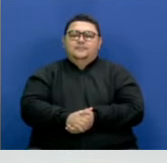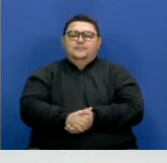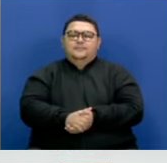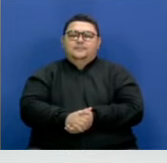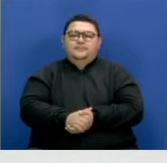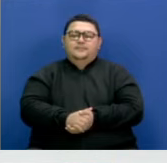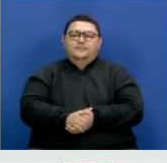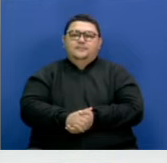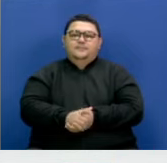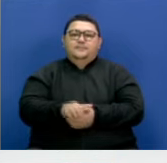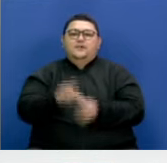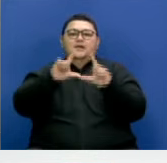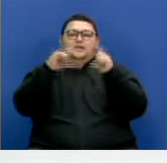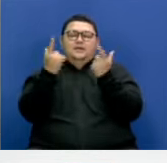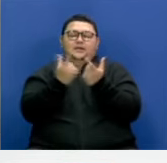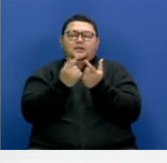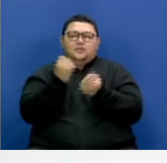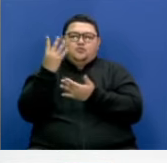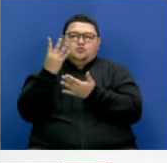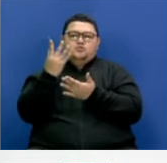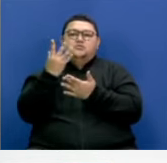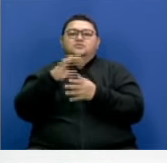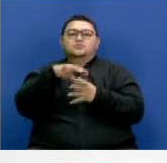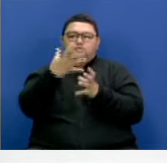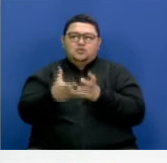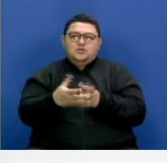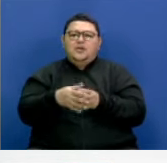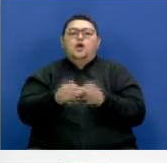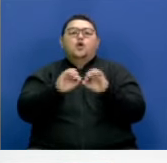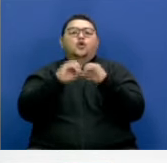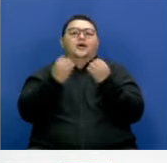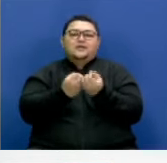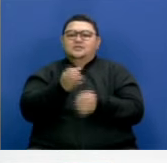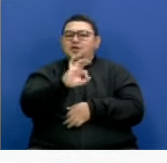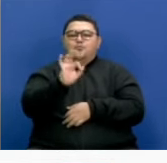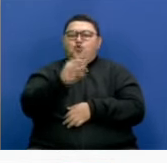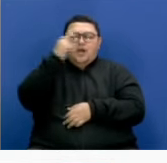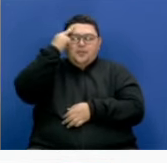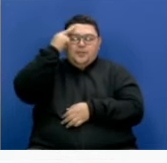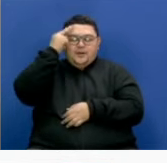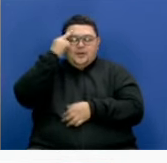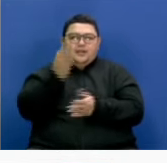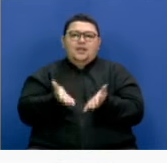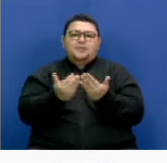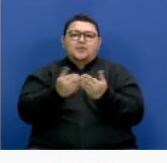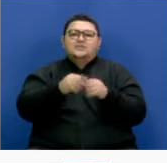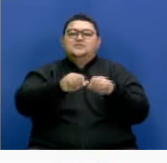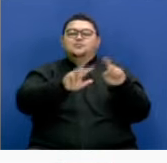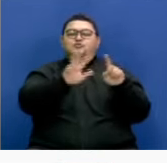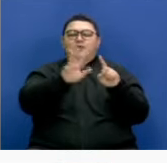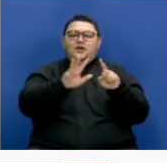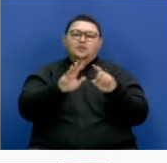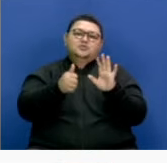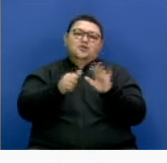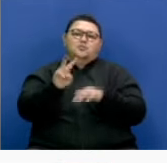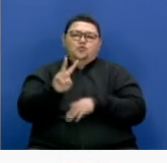Liga Muslim Dunia merupakan organisasi non-pemerintahan yang berdiri sejak 18 Mei 1962 dan berbasis